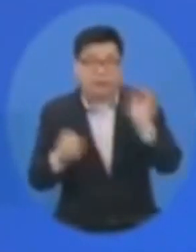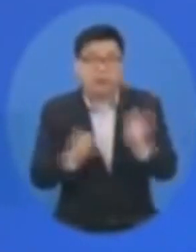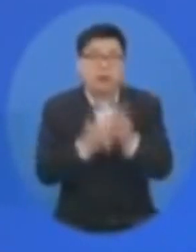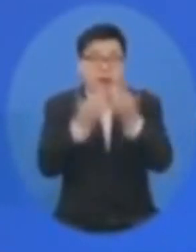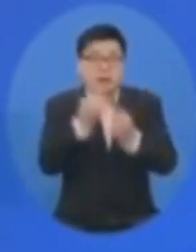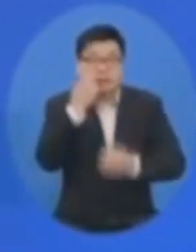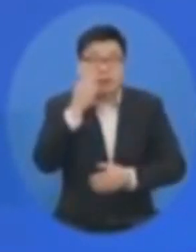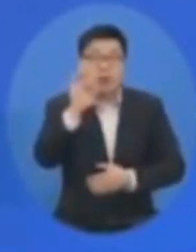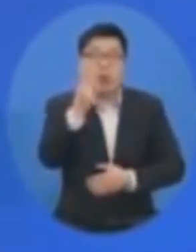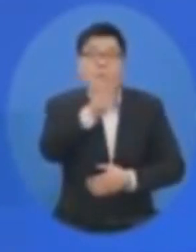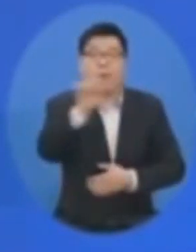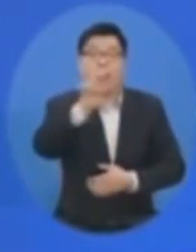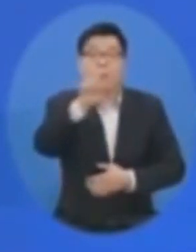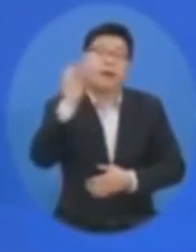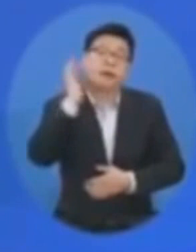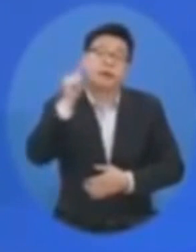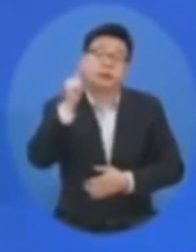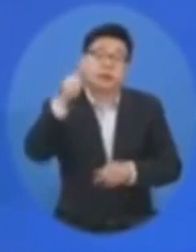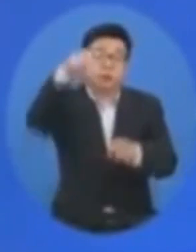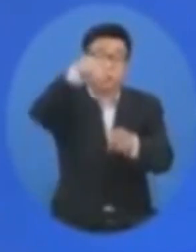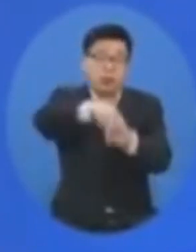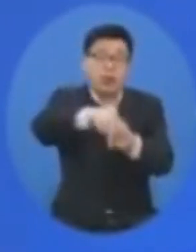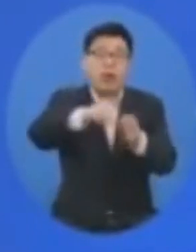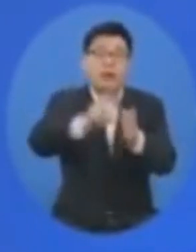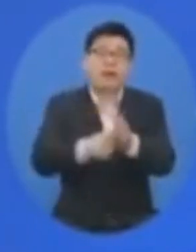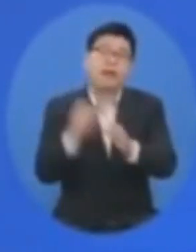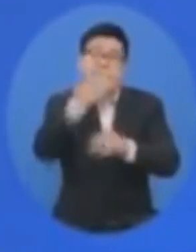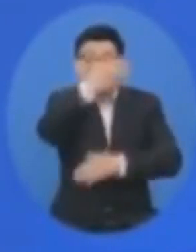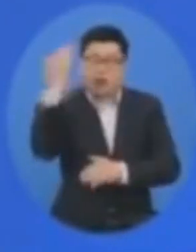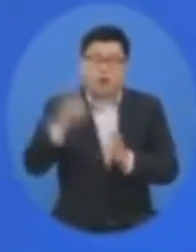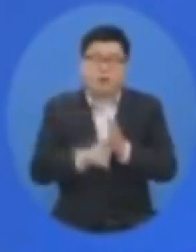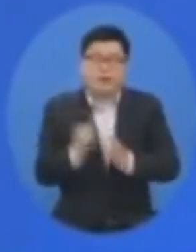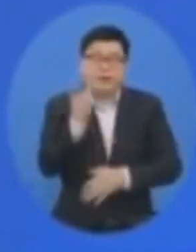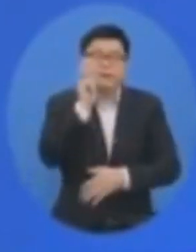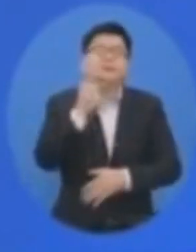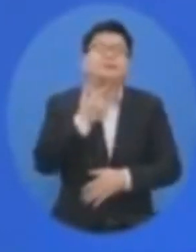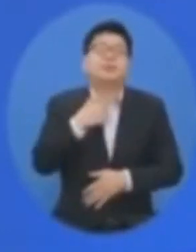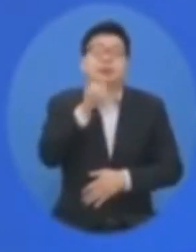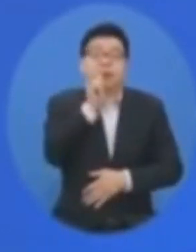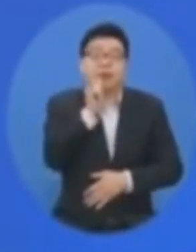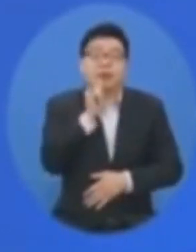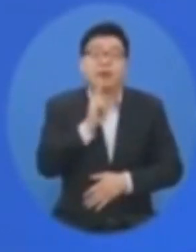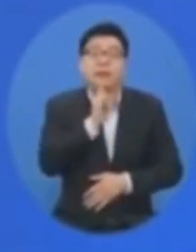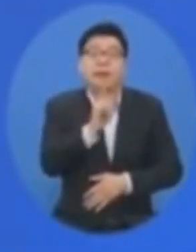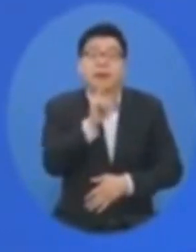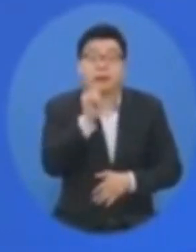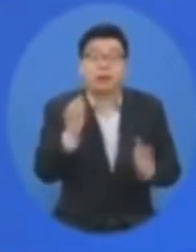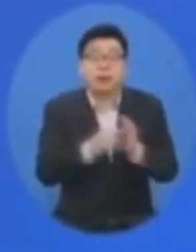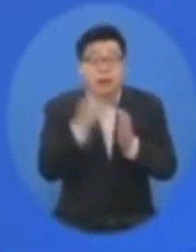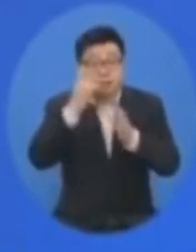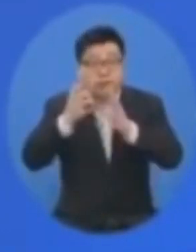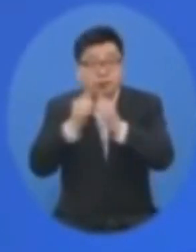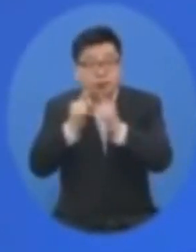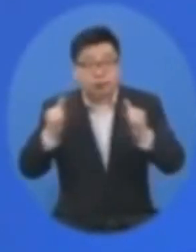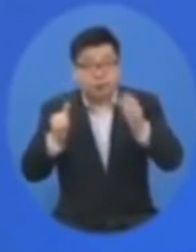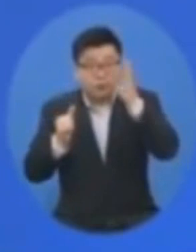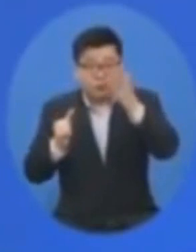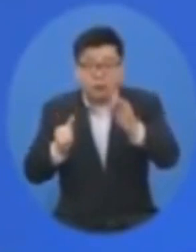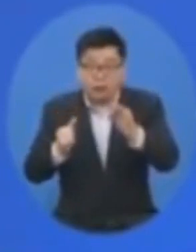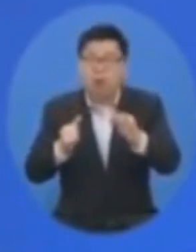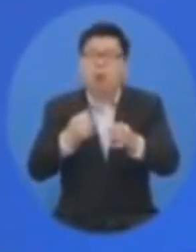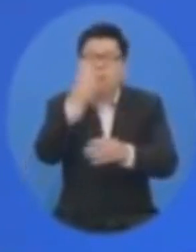때 마약을 했다고 고등학교 시절에 고백을 한 참여록을 쓴 적이 있습니다. 미국 국민들은 그거